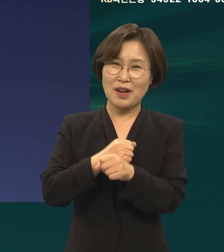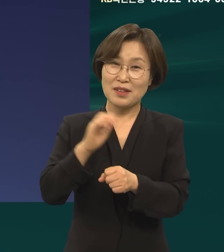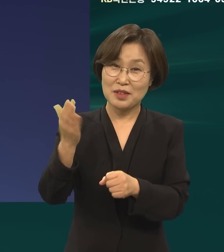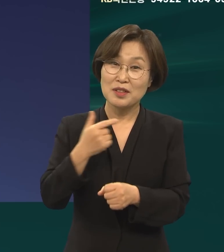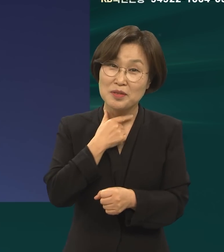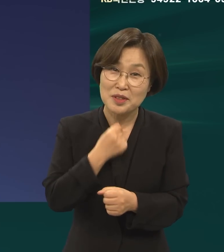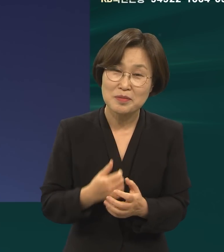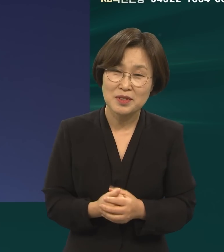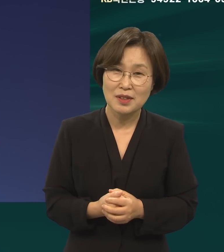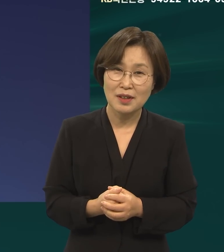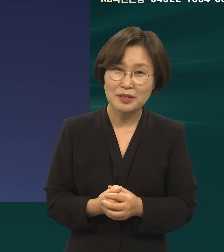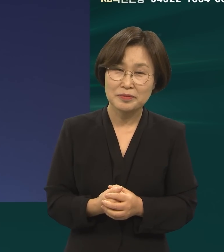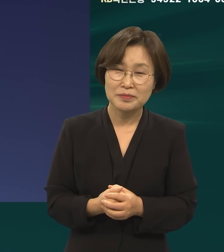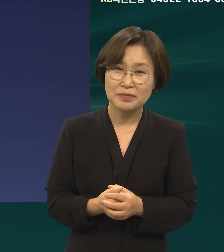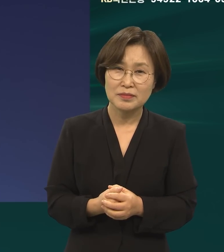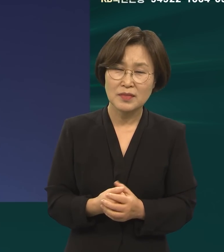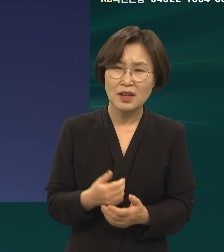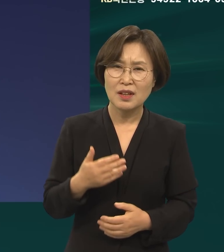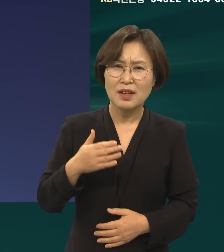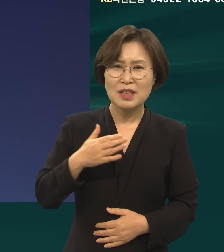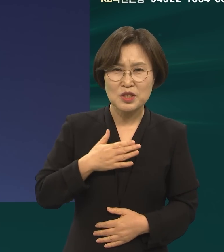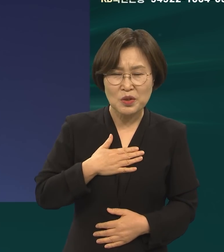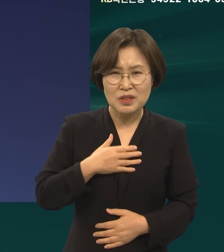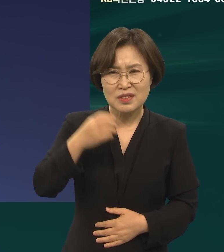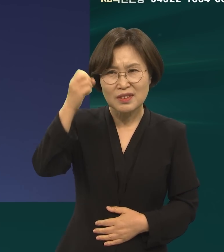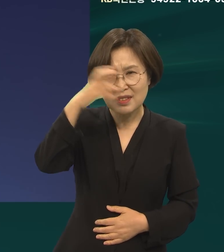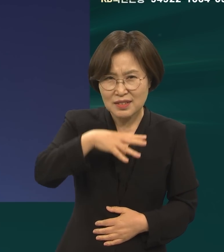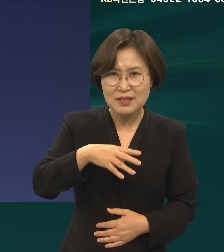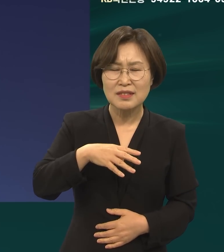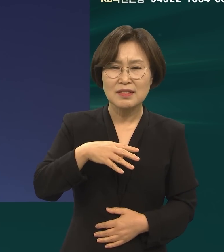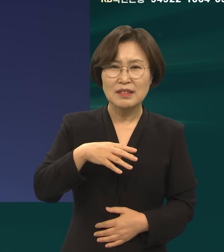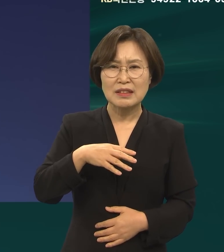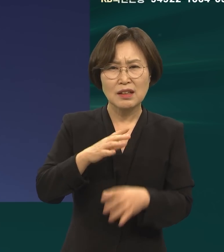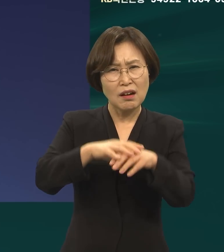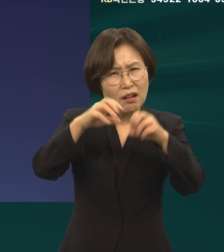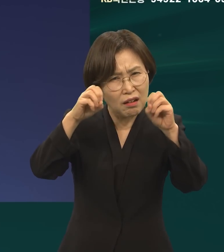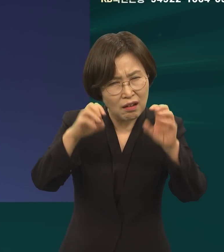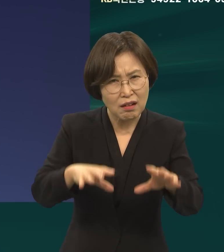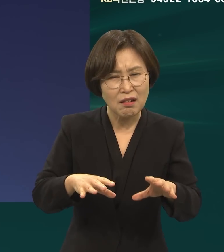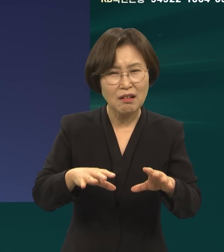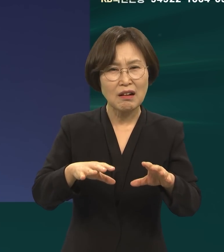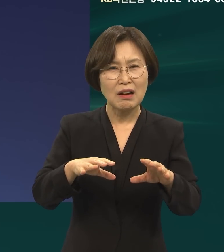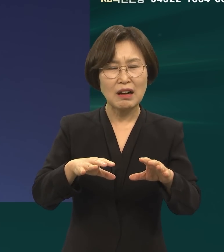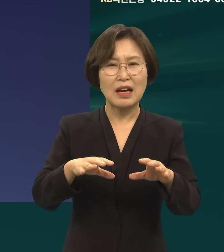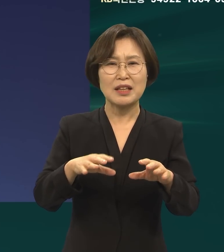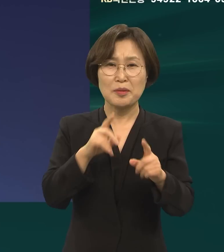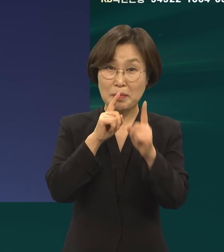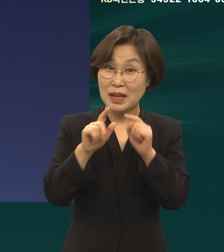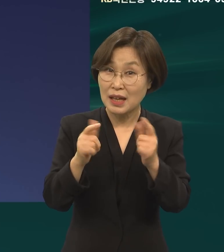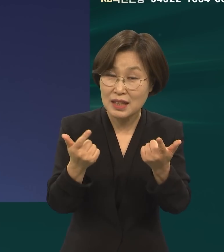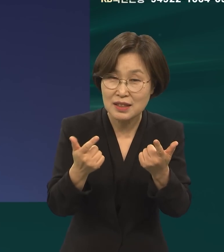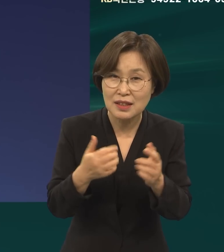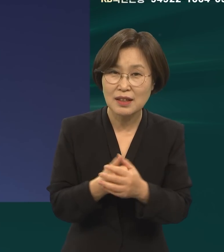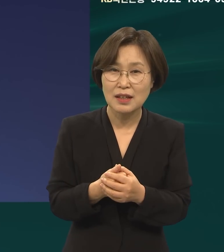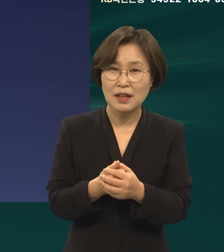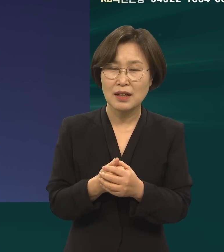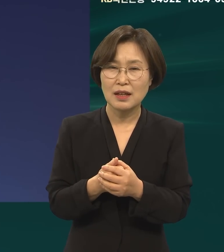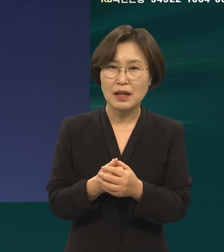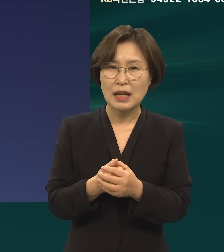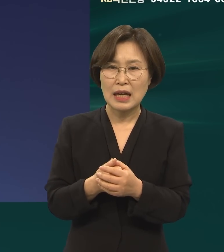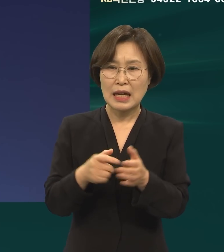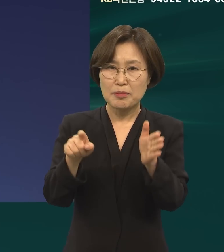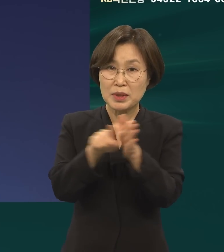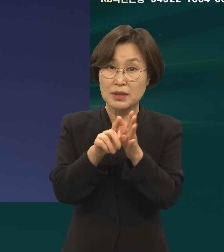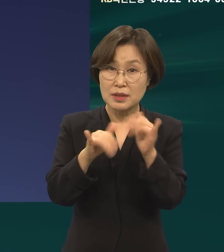저는 뜬구름 잡는 얘기를 하는 게 아닙니다. 기독교인들이 기뻐하지 않는 이유는 주님을 몰라서